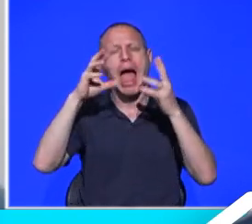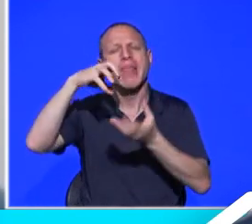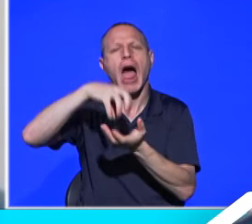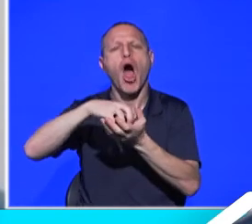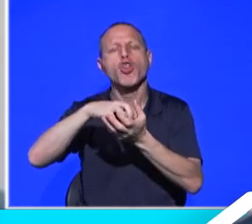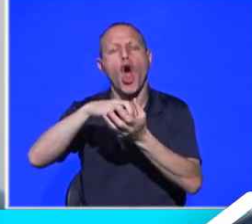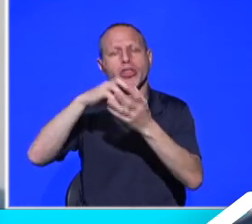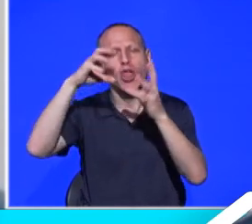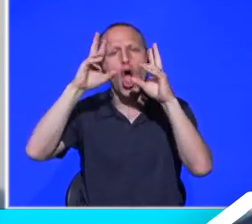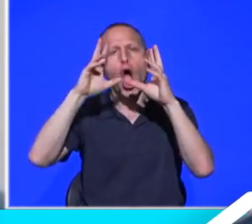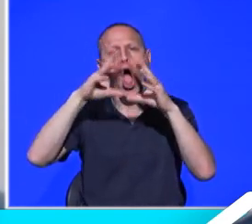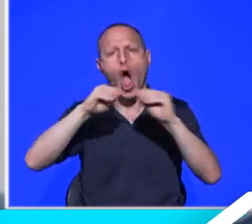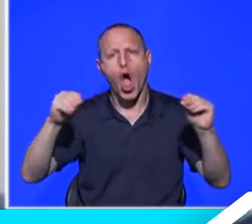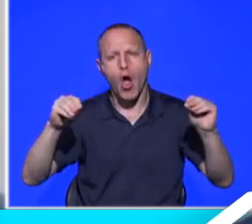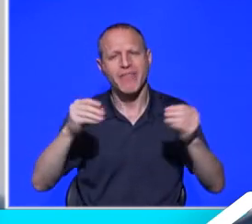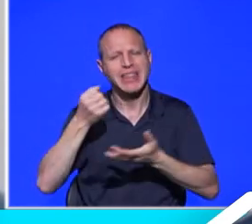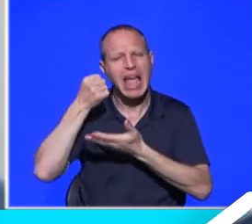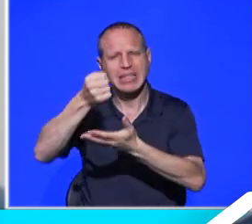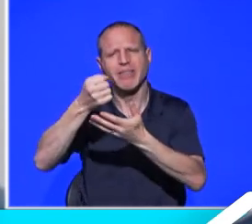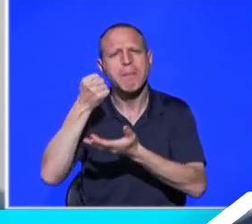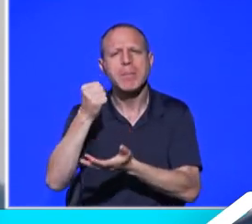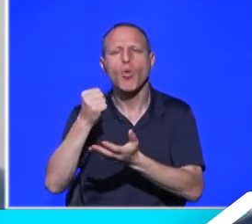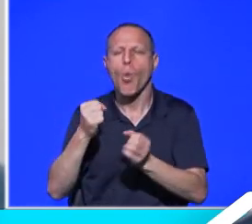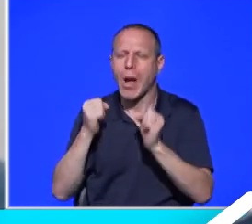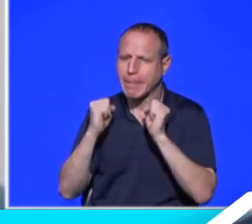תקציבים, ביטוחים במידת הצורך, טוב,